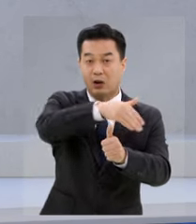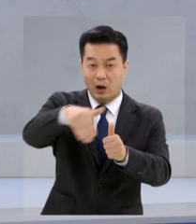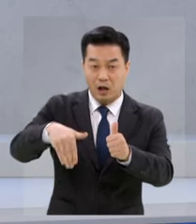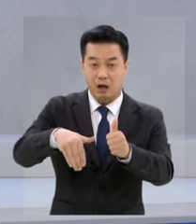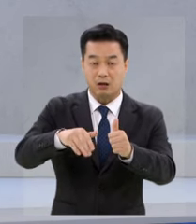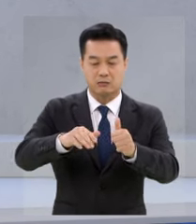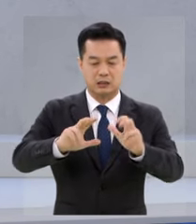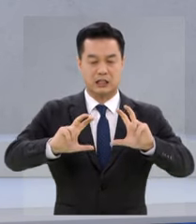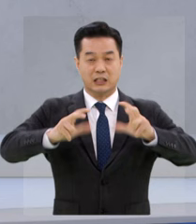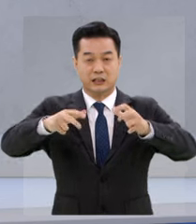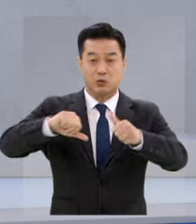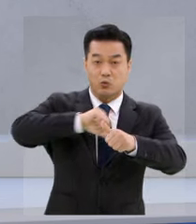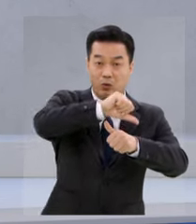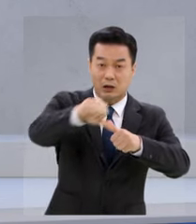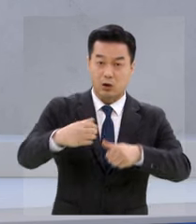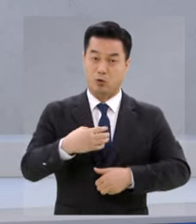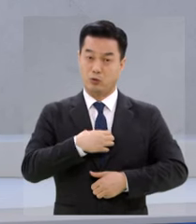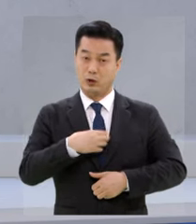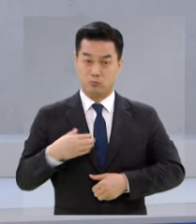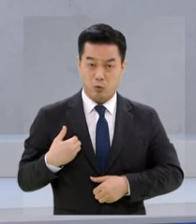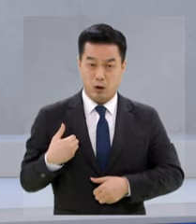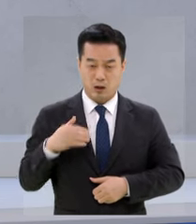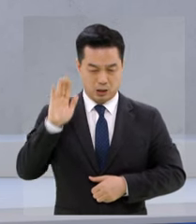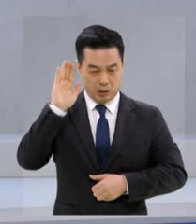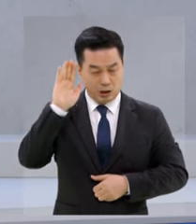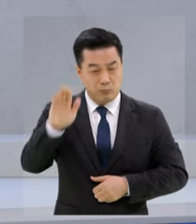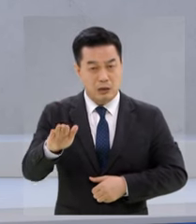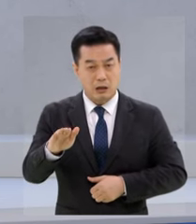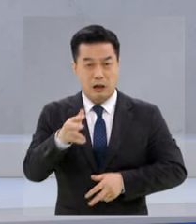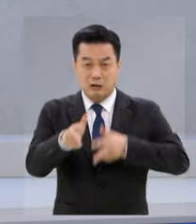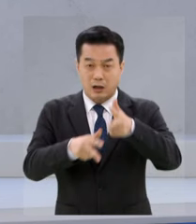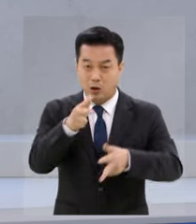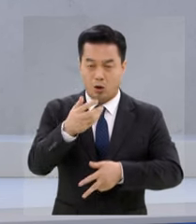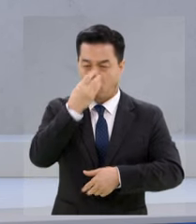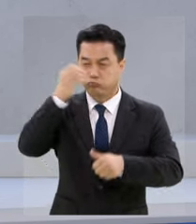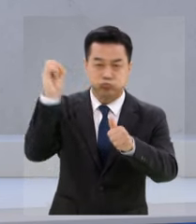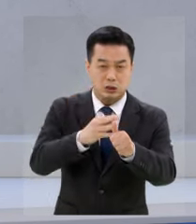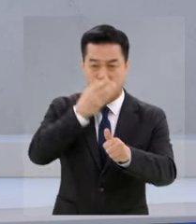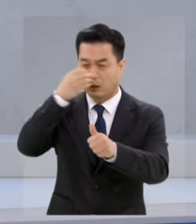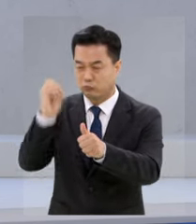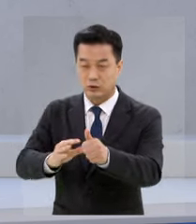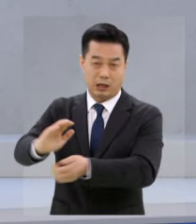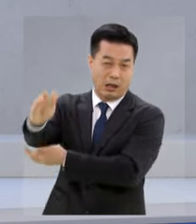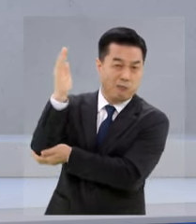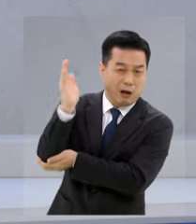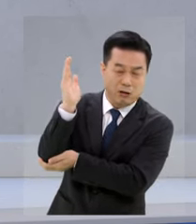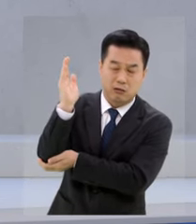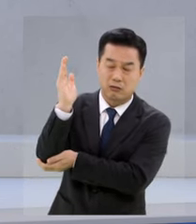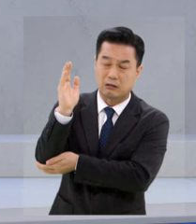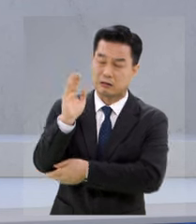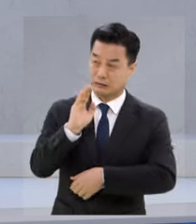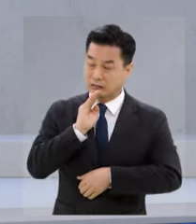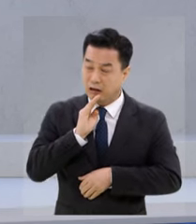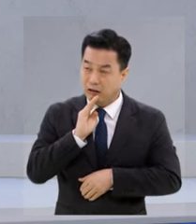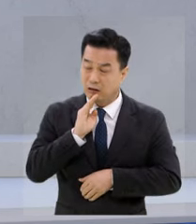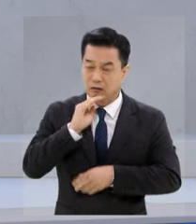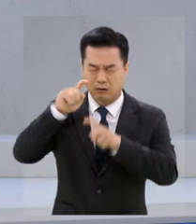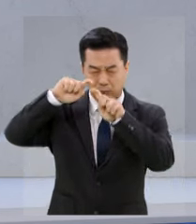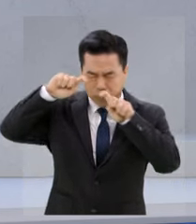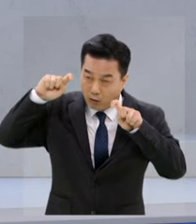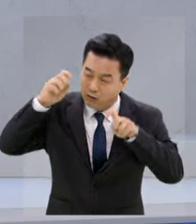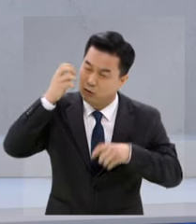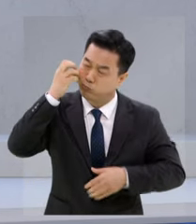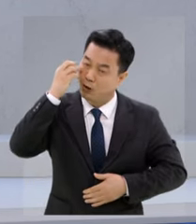기후환경의 위기도 미래 먹거리도 무시한 채 저런 발언을 하리라고는 꿈에도 생각지